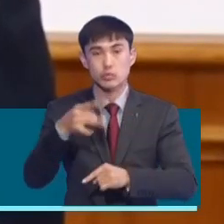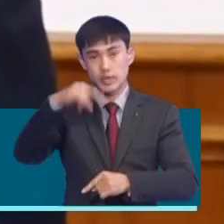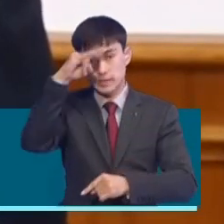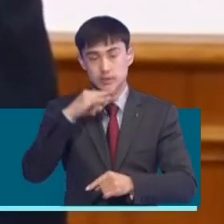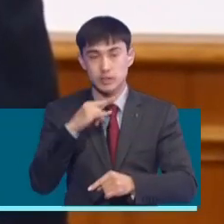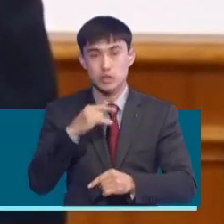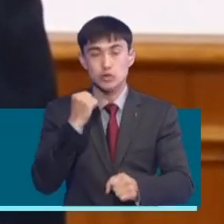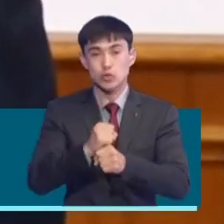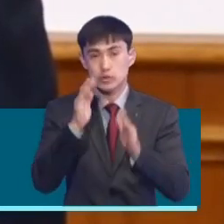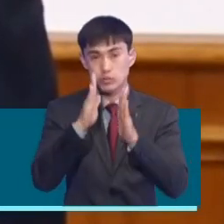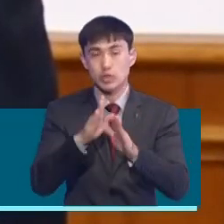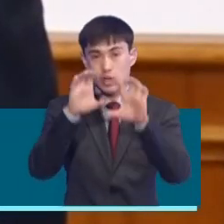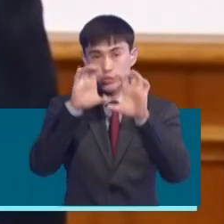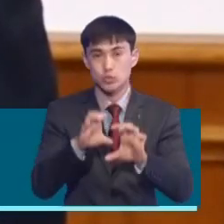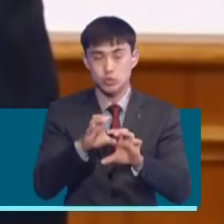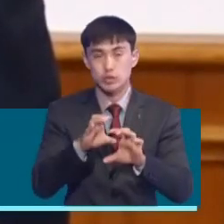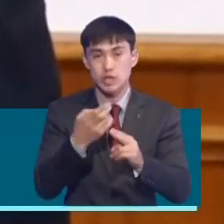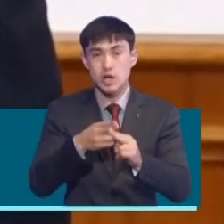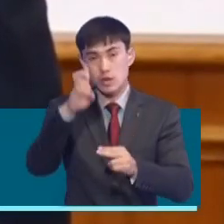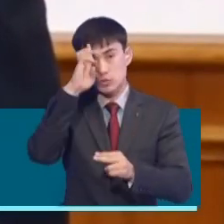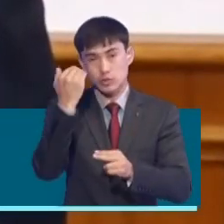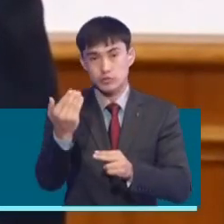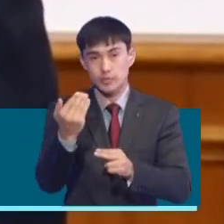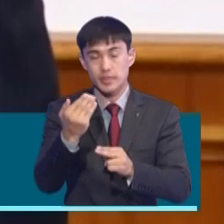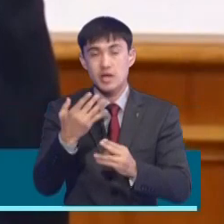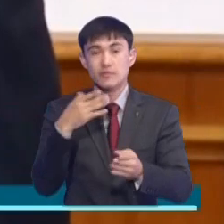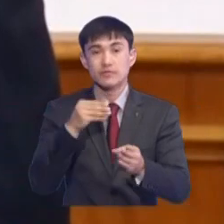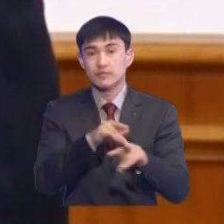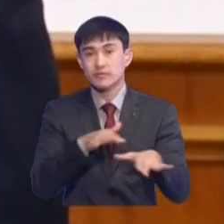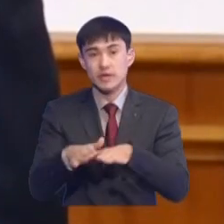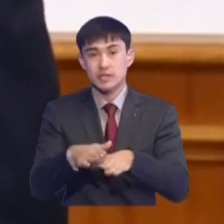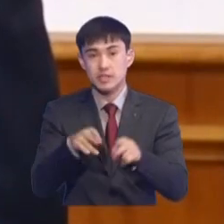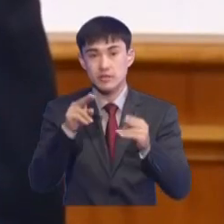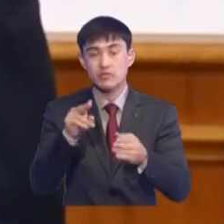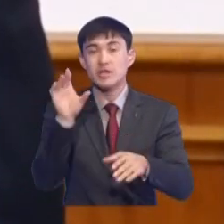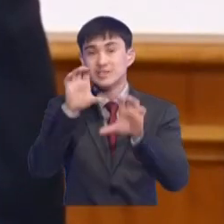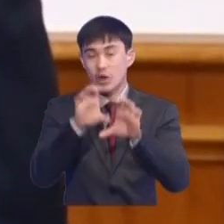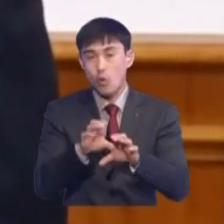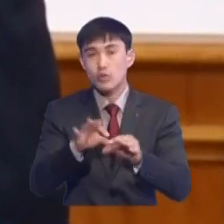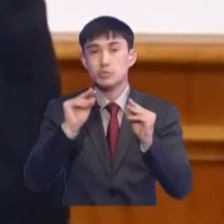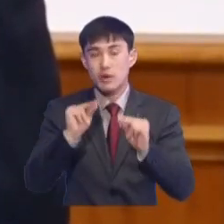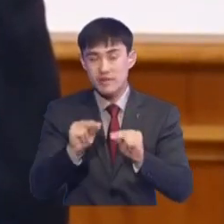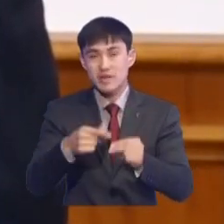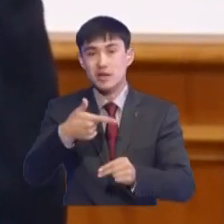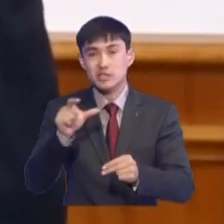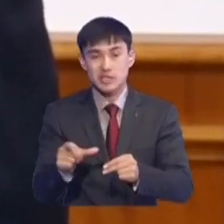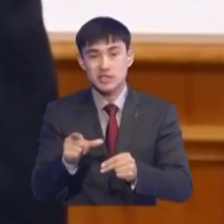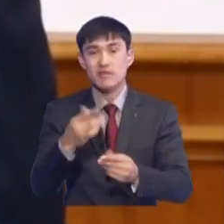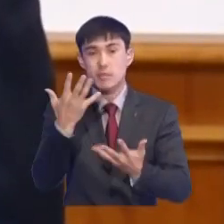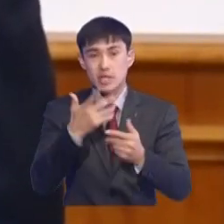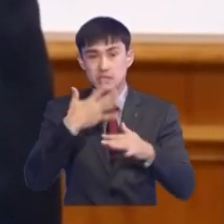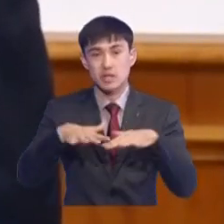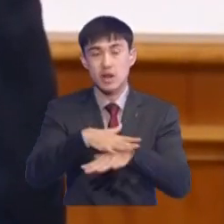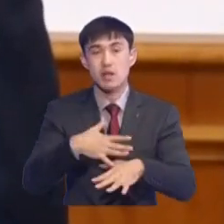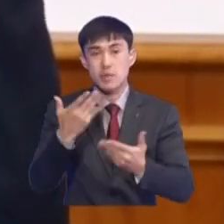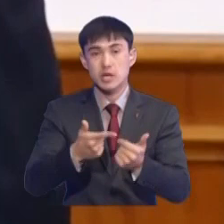Казахстан строго соблюдать Конституцию и законы государства во всех своих действиях следовать принципам законности и справедливости гражданского межнационального